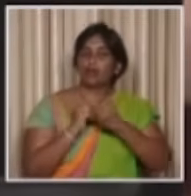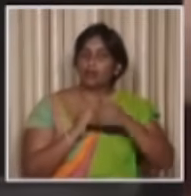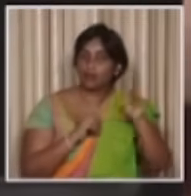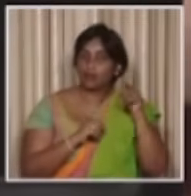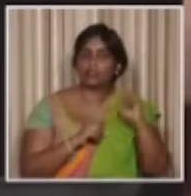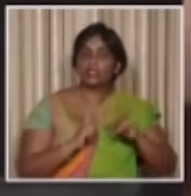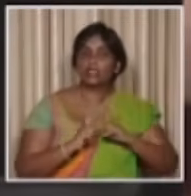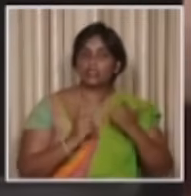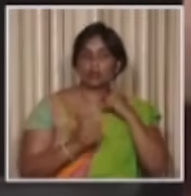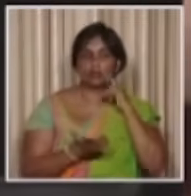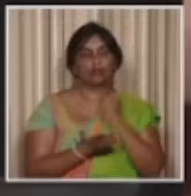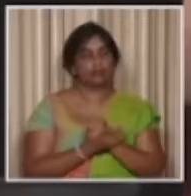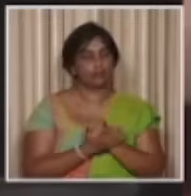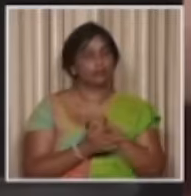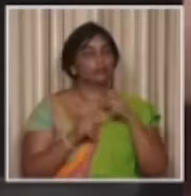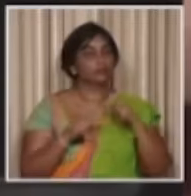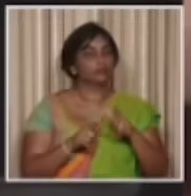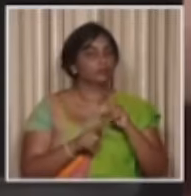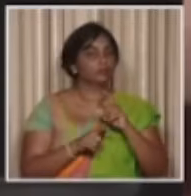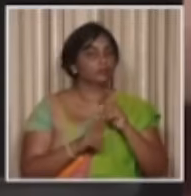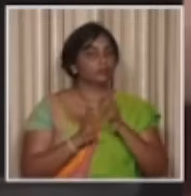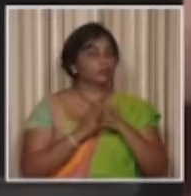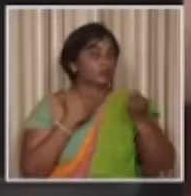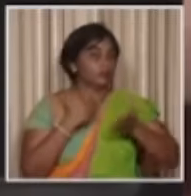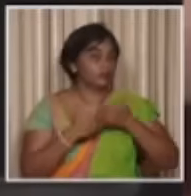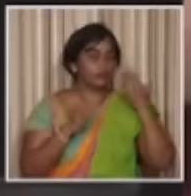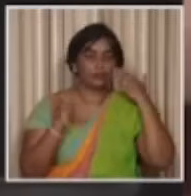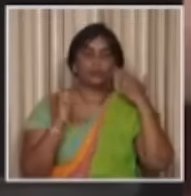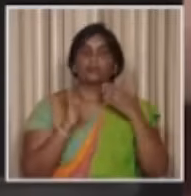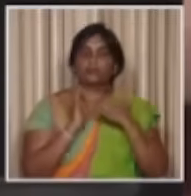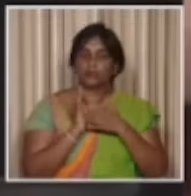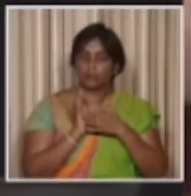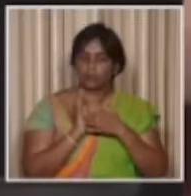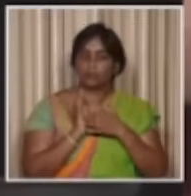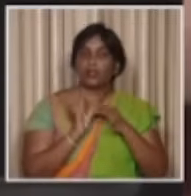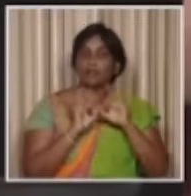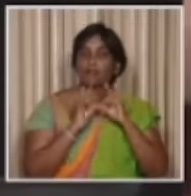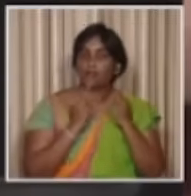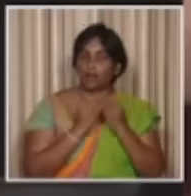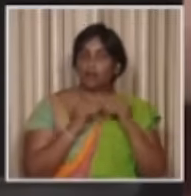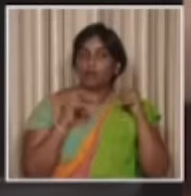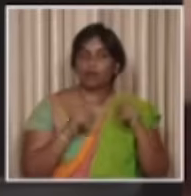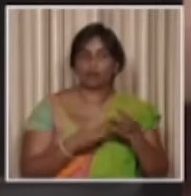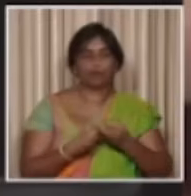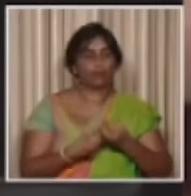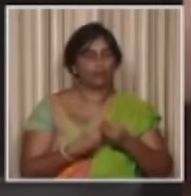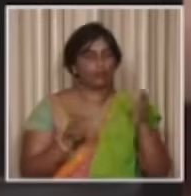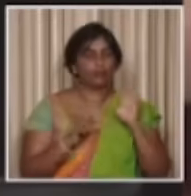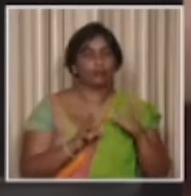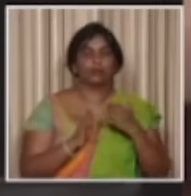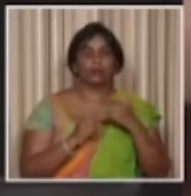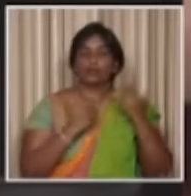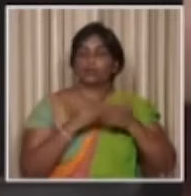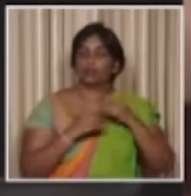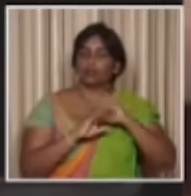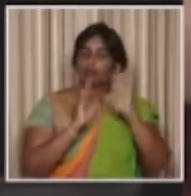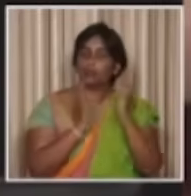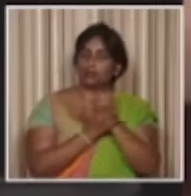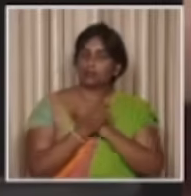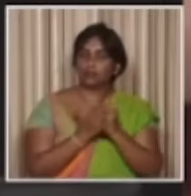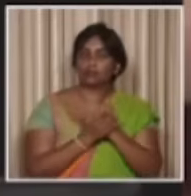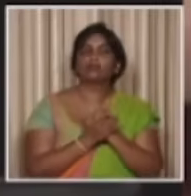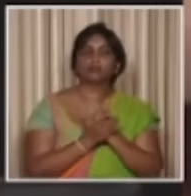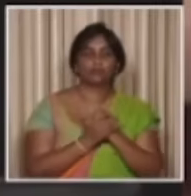වැටිලා ජීවත් වෙන්න විදිහක් නැහැ. අධිකර ඉදිකිරීම් ක්ෂේත්‍රයේ හිටපු පවුල් අද නන්නත්තර වෙලා ඉදිකිරීම් ක්ෂේත්‍රයේ සම්පූර්ණයෙන්ම